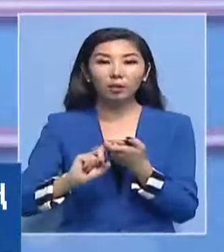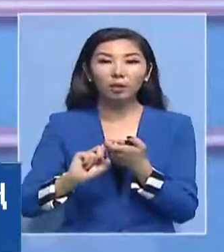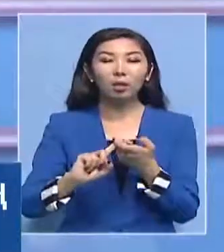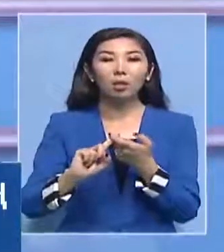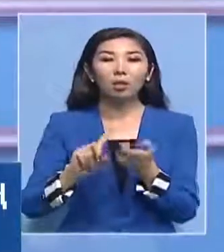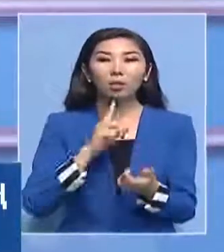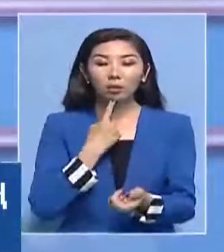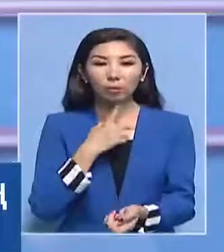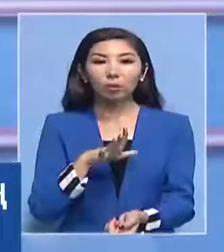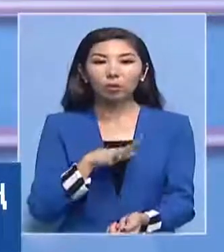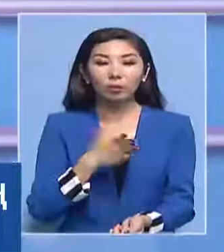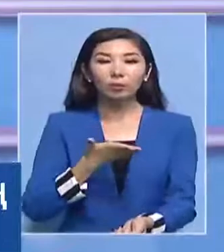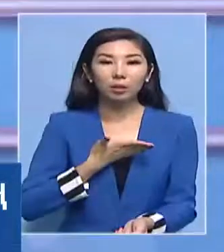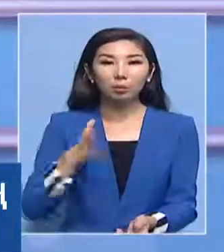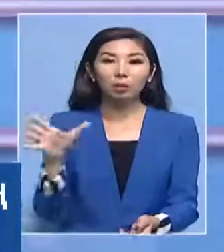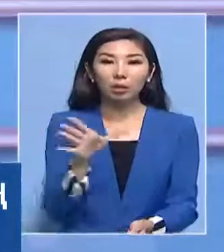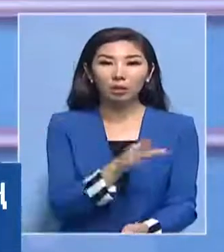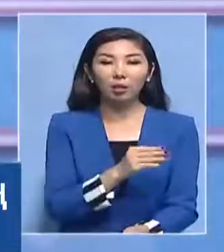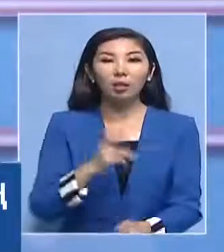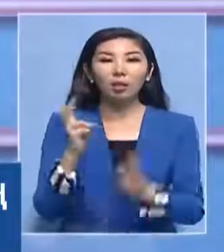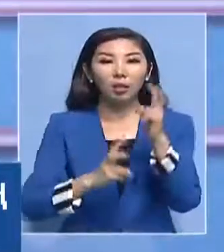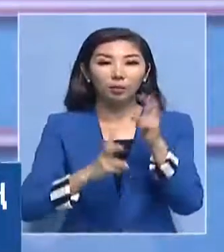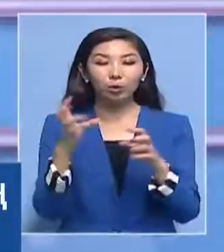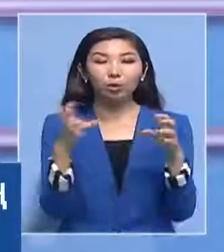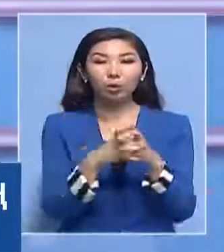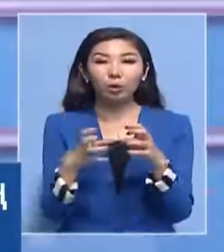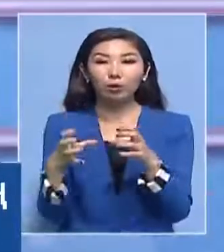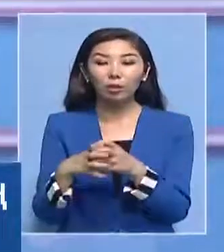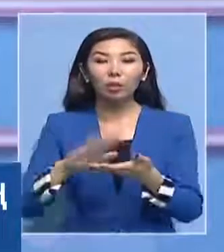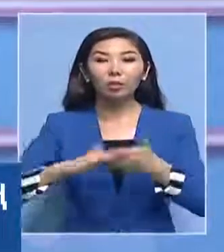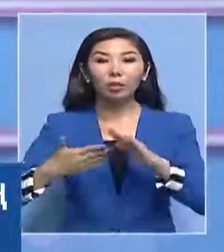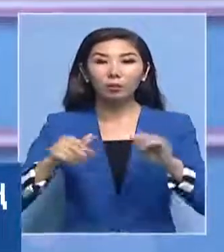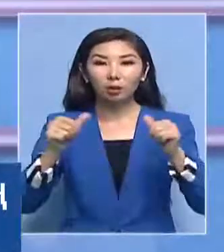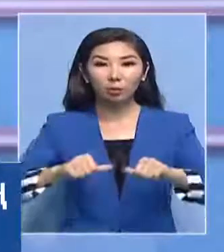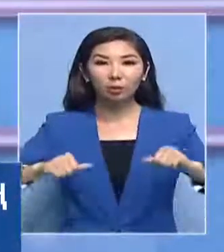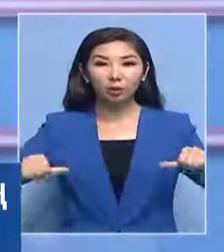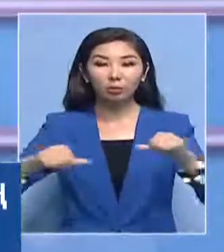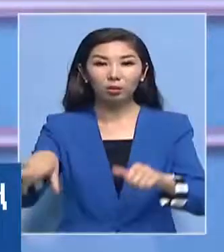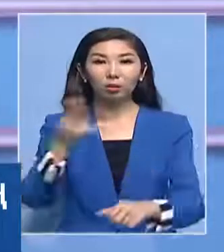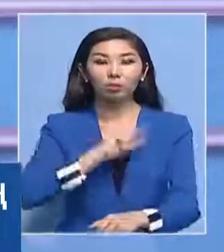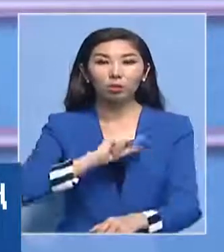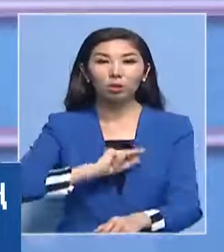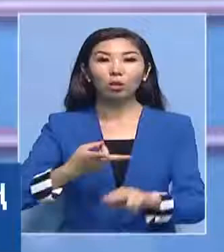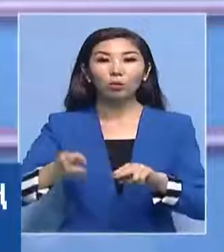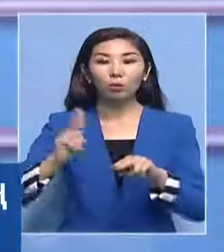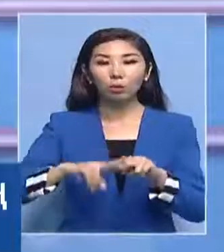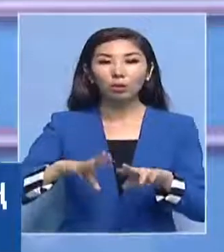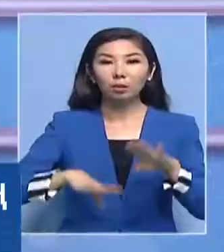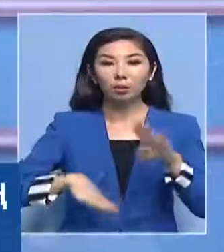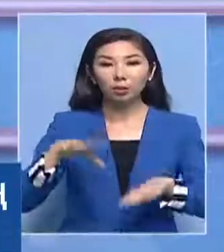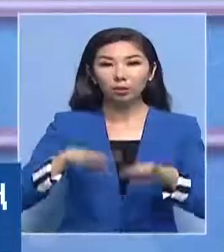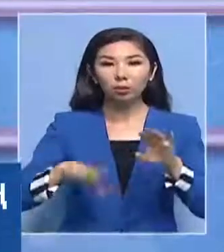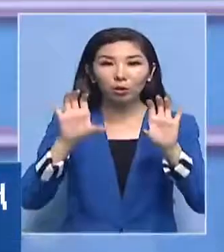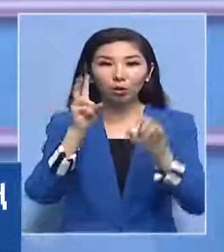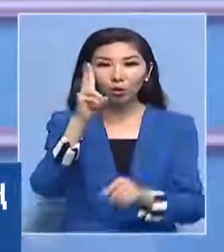жағдайда біздер мысалы барлық кәсіподақ ұйымдарында келісім комиссиясы жұмыс жасайды. Бұл жаңағы қолданыстағы еңбек